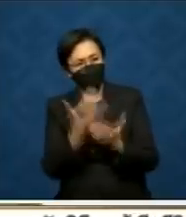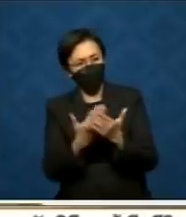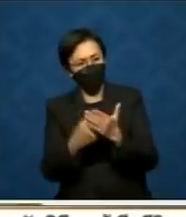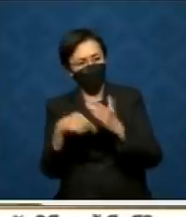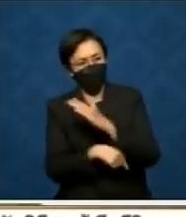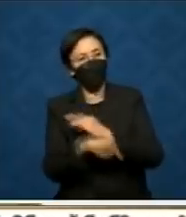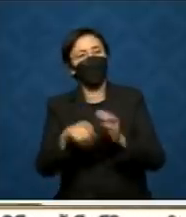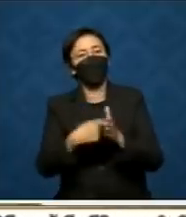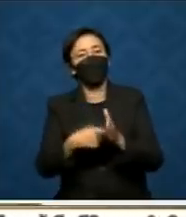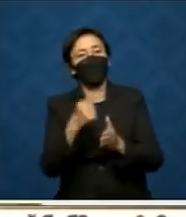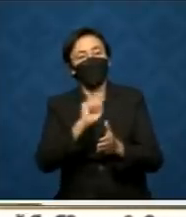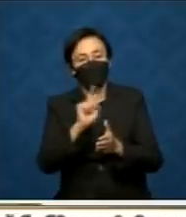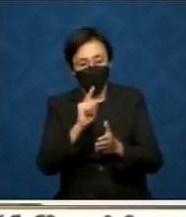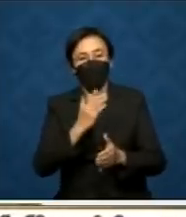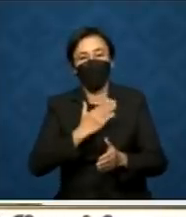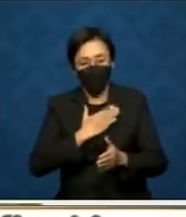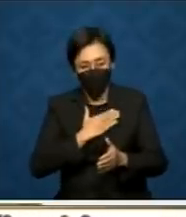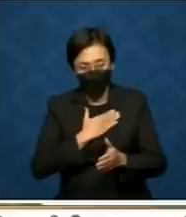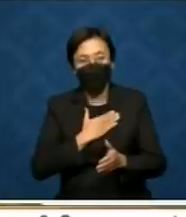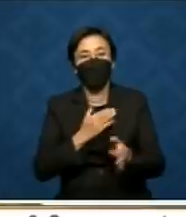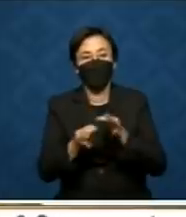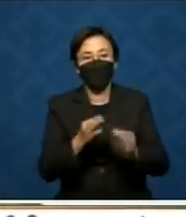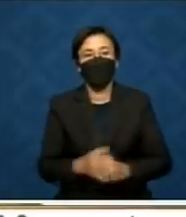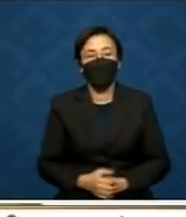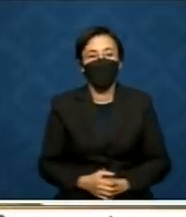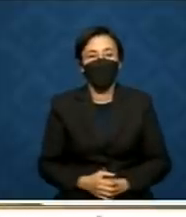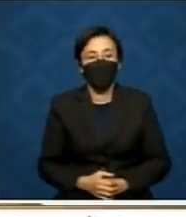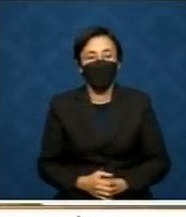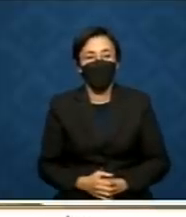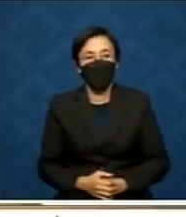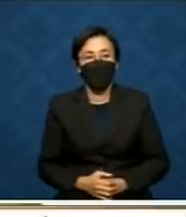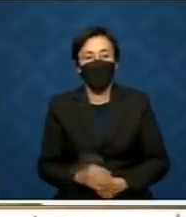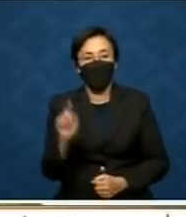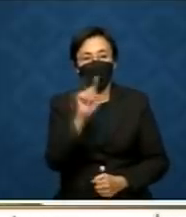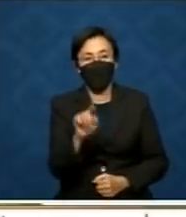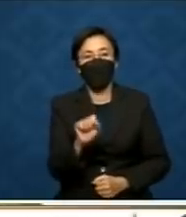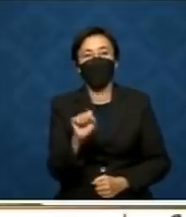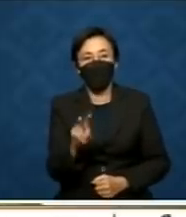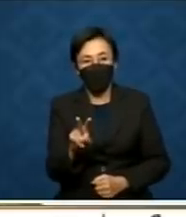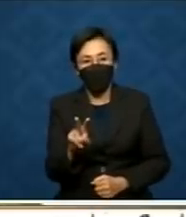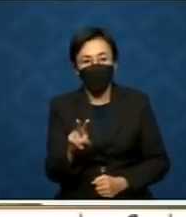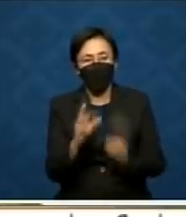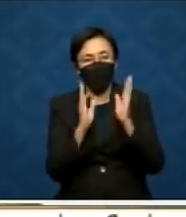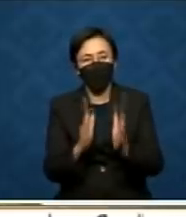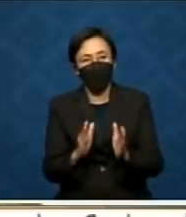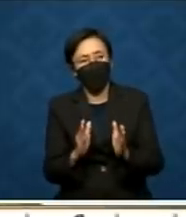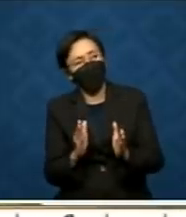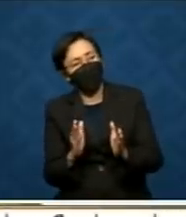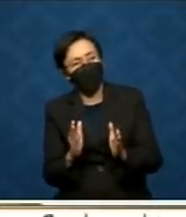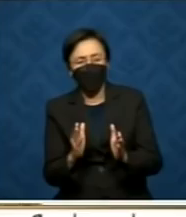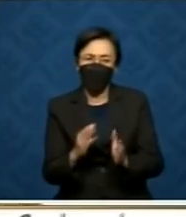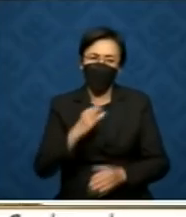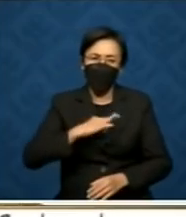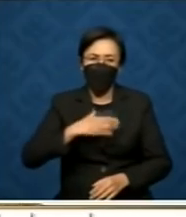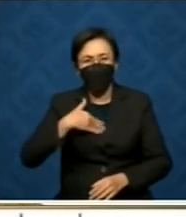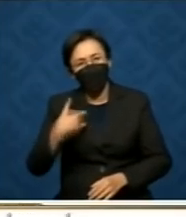โทรมาและก็มาจะเอาชนะแบบคนก็เริ่มบ่น